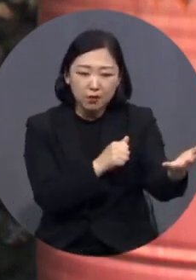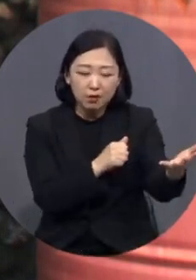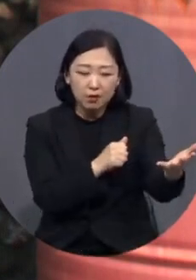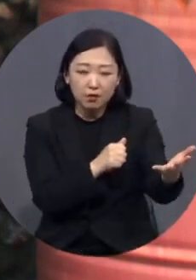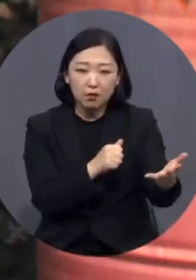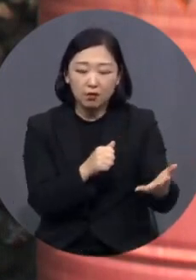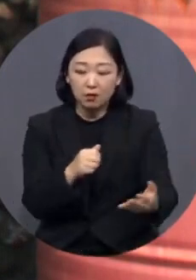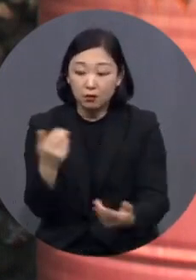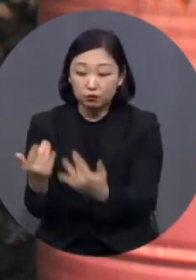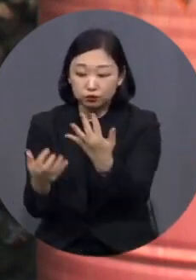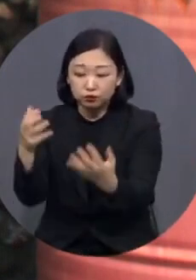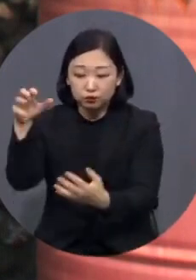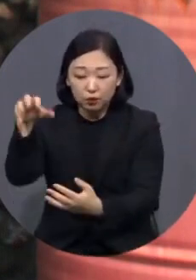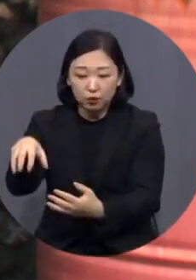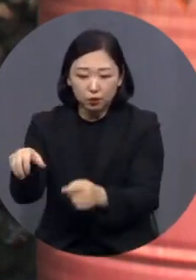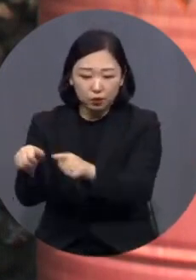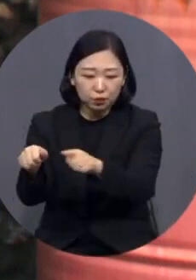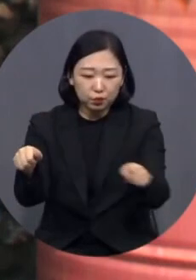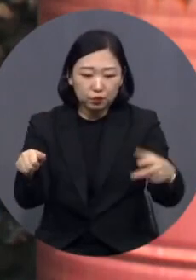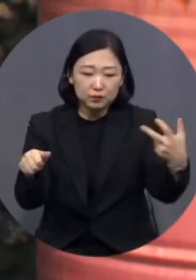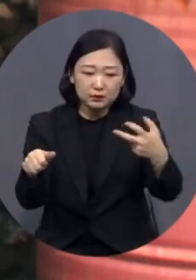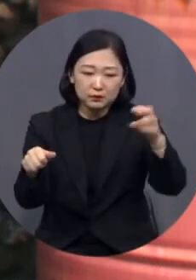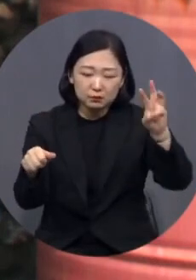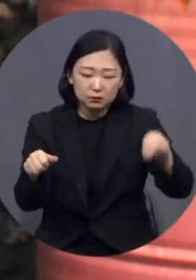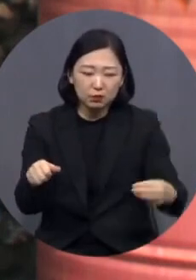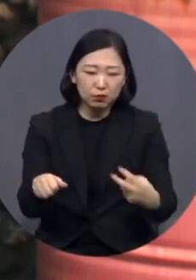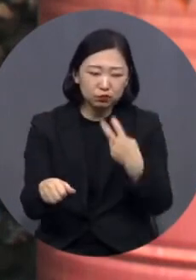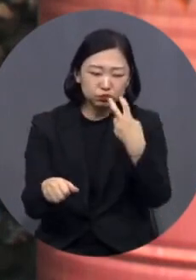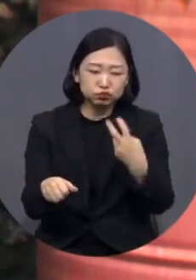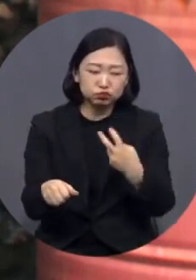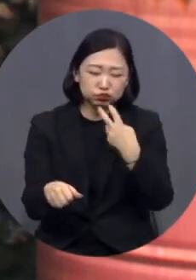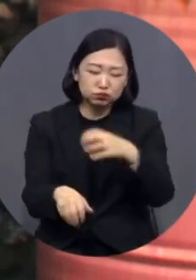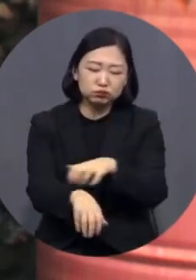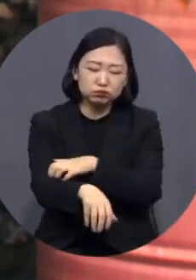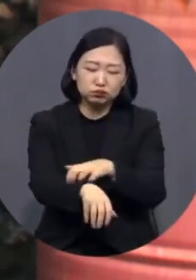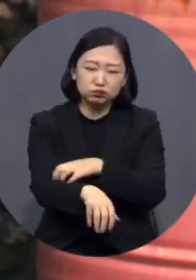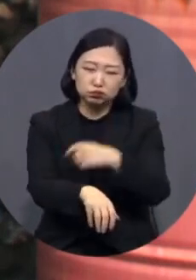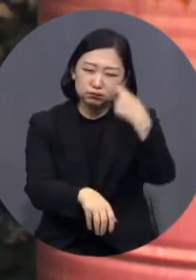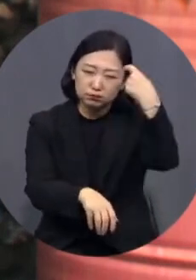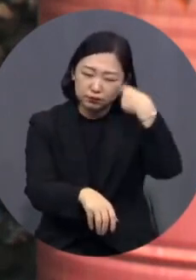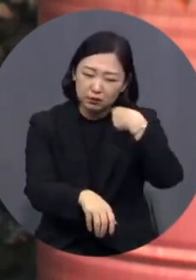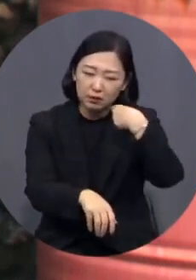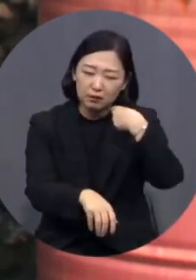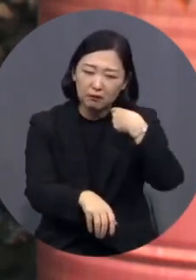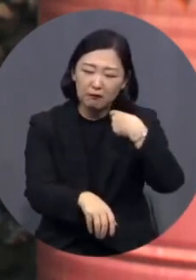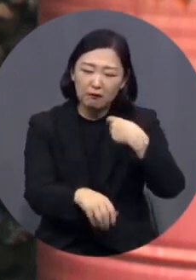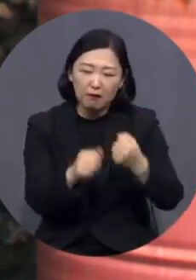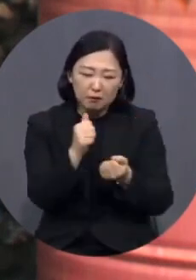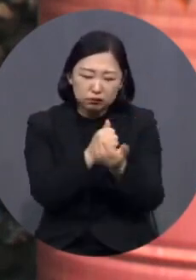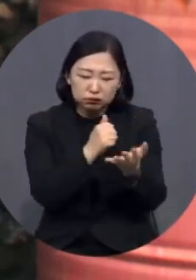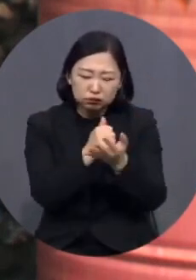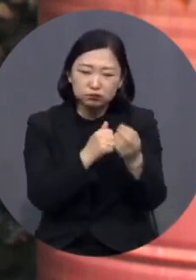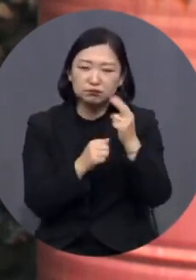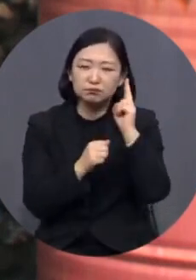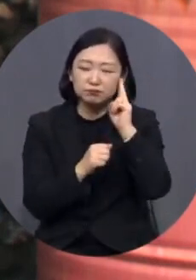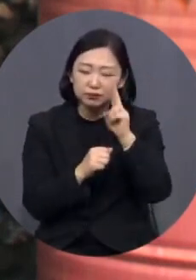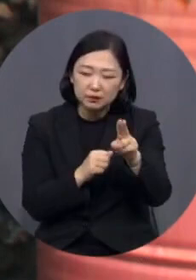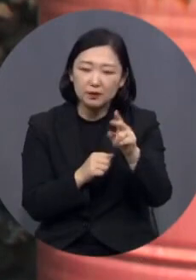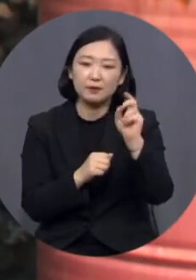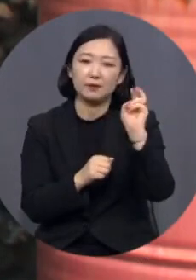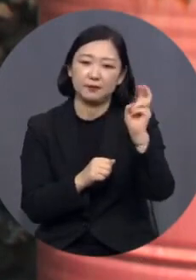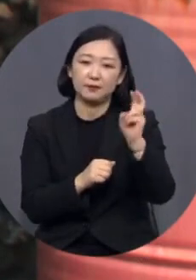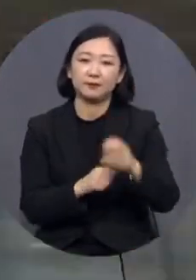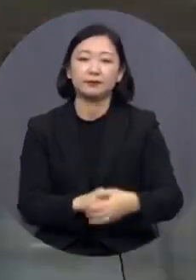현장에서 한 70m 정도까지도 이제 그 호흡이 약간 불편할 정도로 유독가스도 많이 그 주위 사방으로